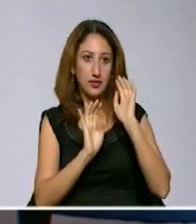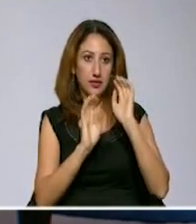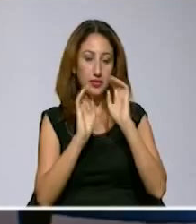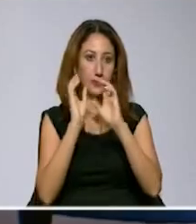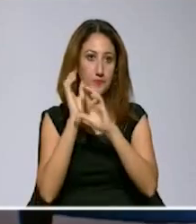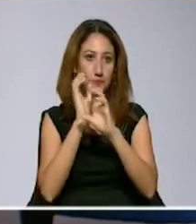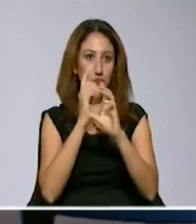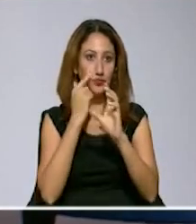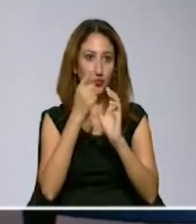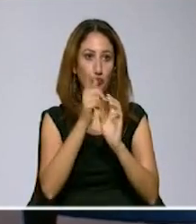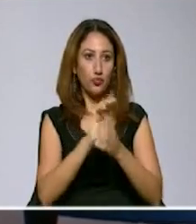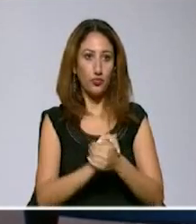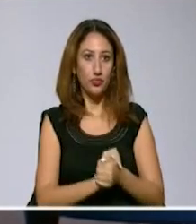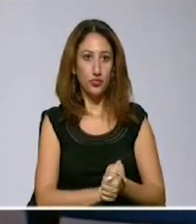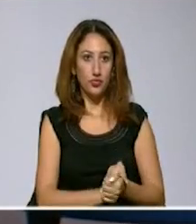اشوفه.